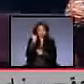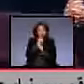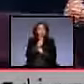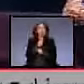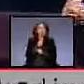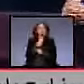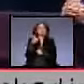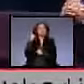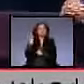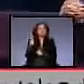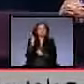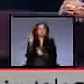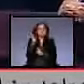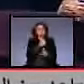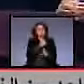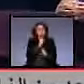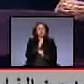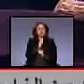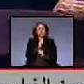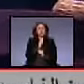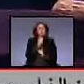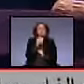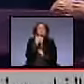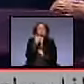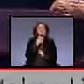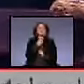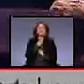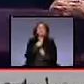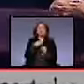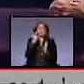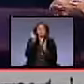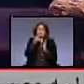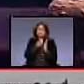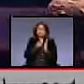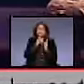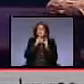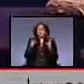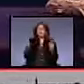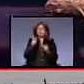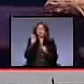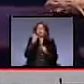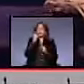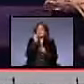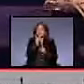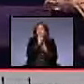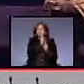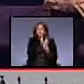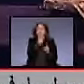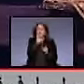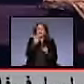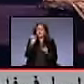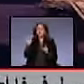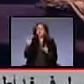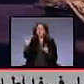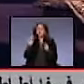جدا، مخرج بيحب الممثل، مخرج بيحب السيناريو، مخرج بيهتم باصغر